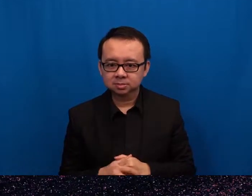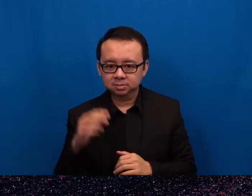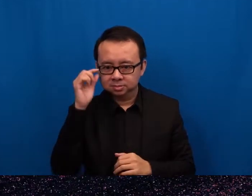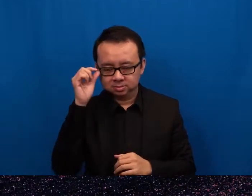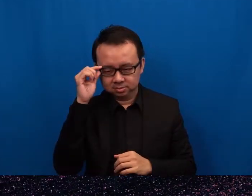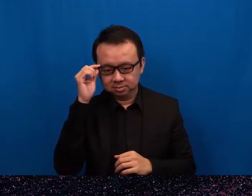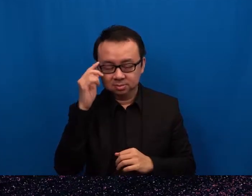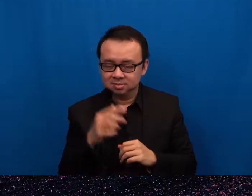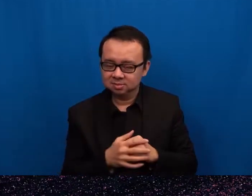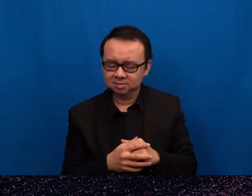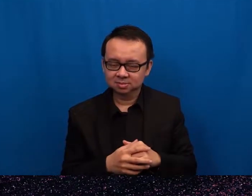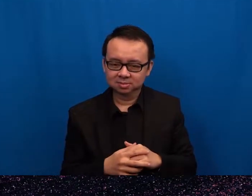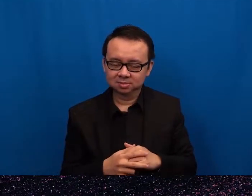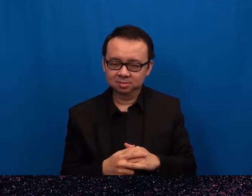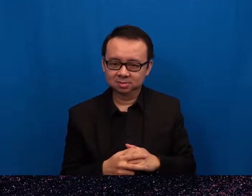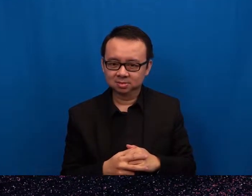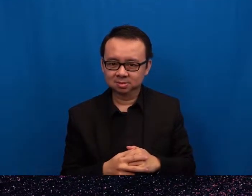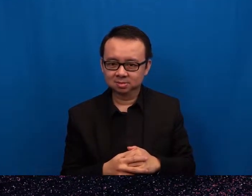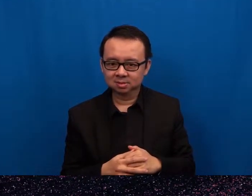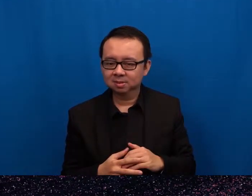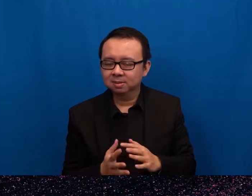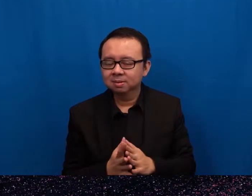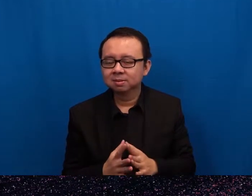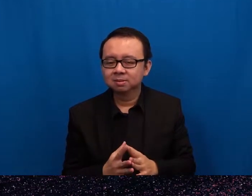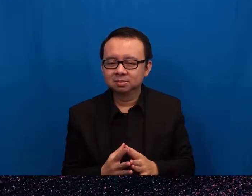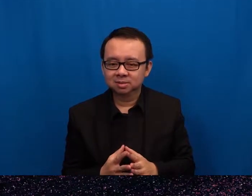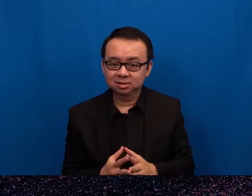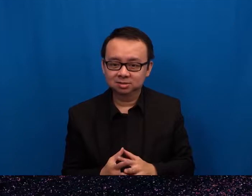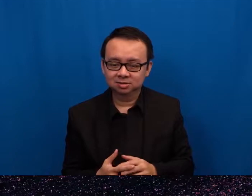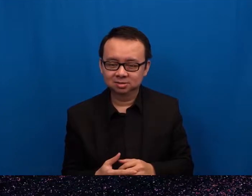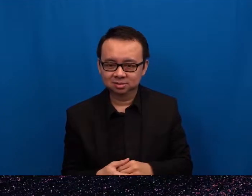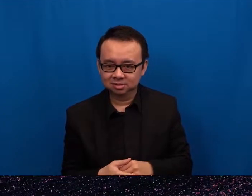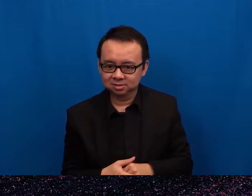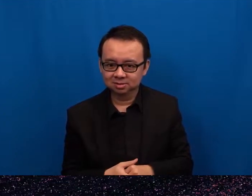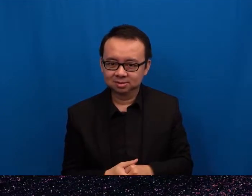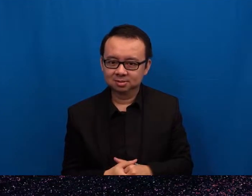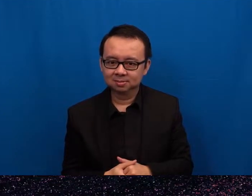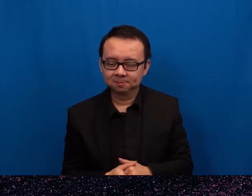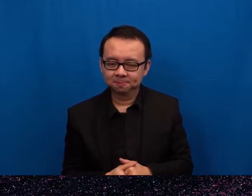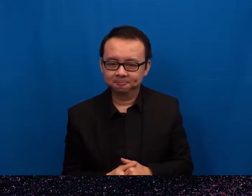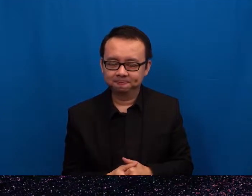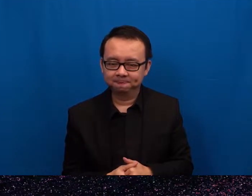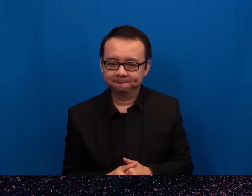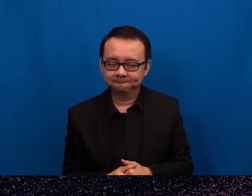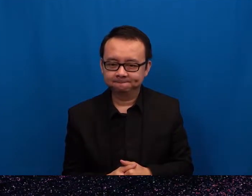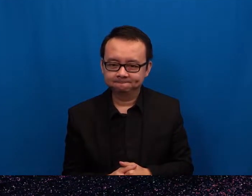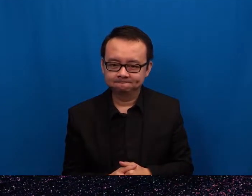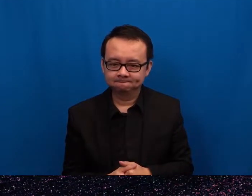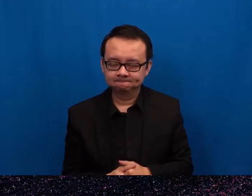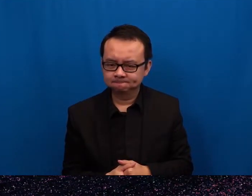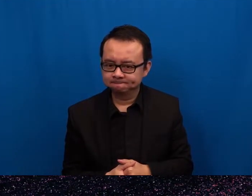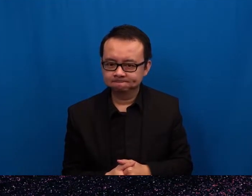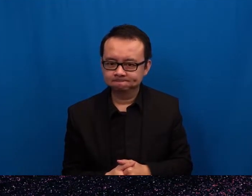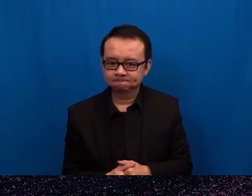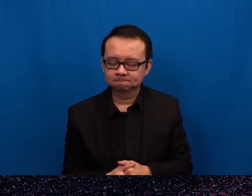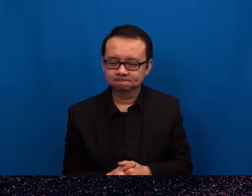harus dibaptis untuk melakukan kehendak Bapa, untuk memenuhi panggilan, untuk menggenapi firman.